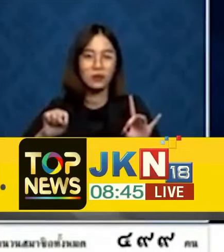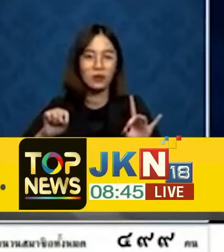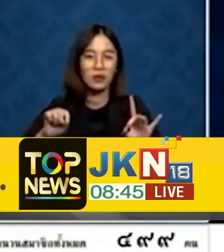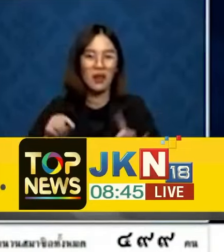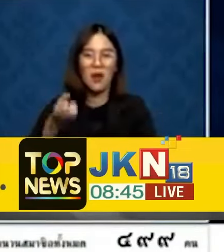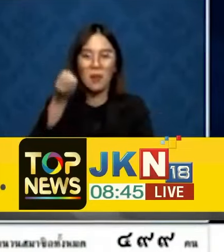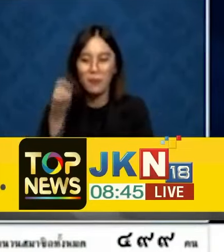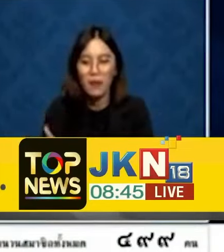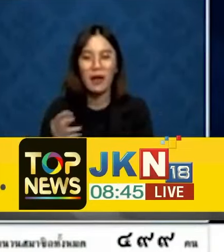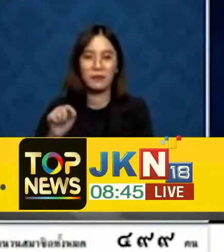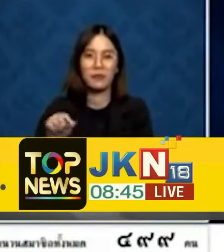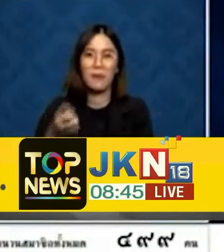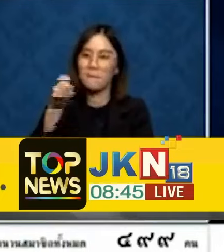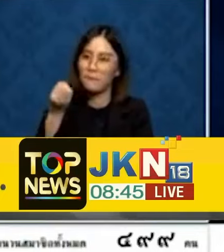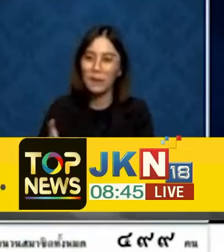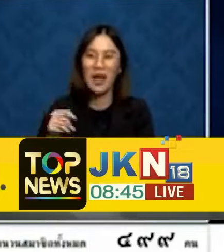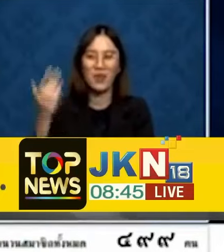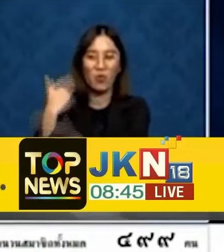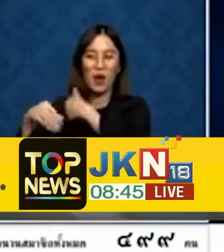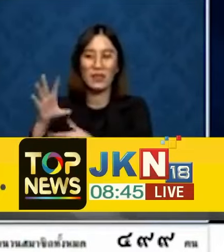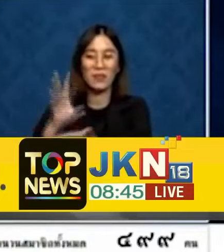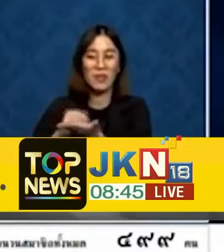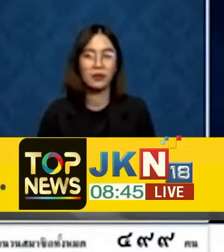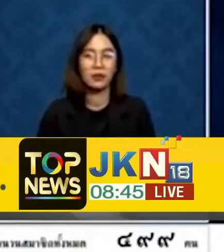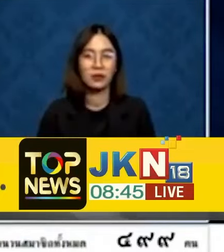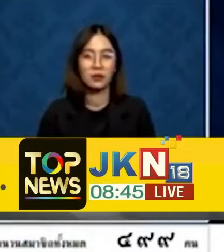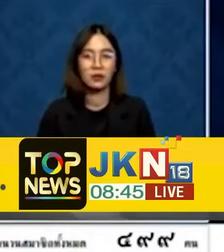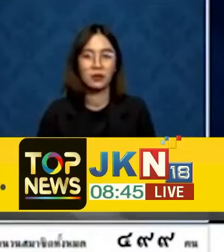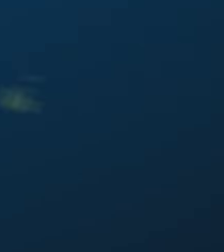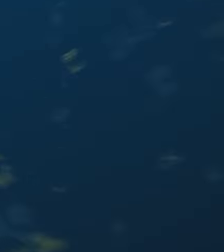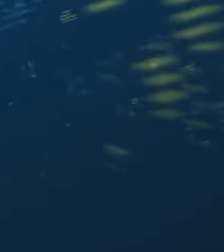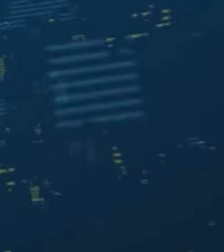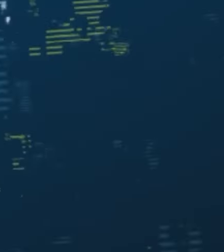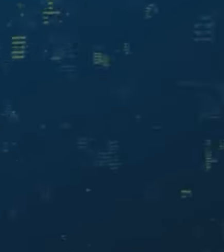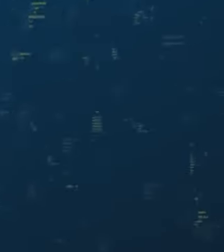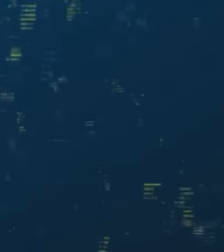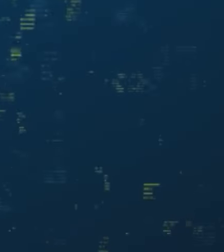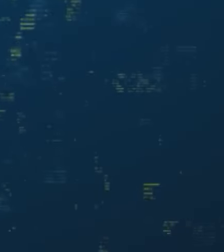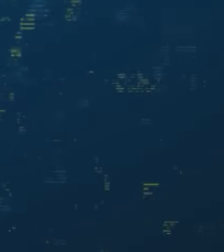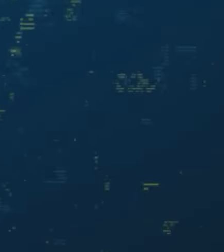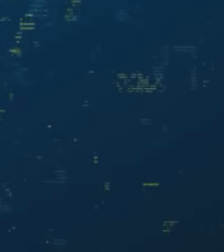ามมานี่นะฮะยันความสำคัญของทั้งสองท่านนี้